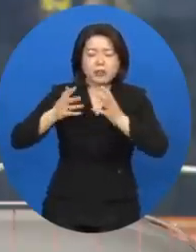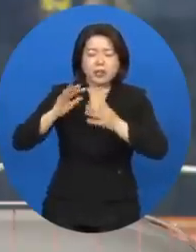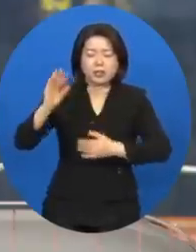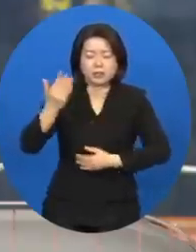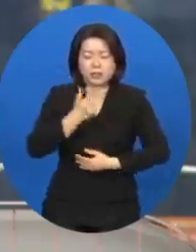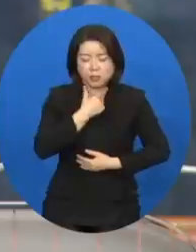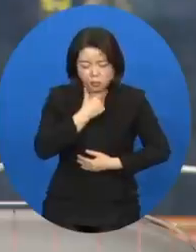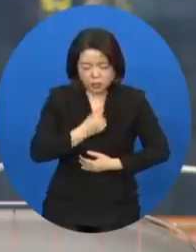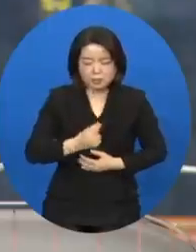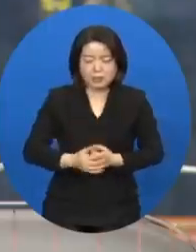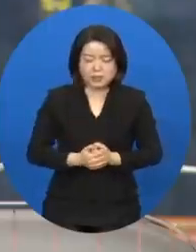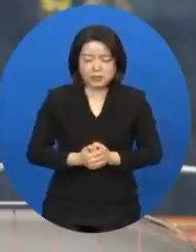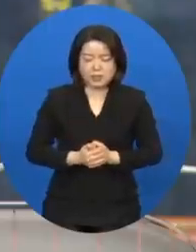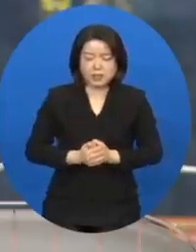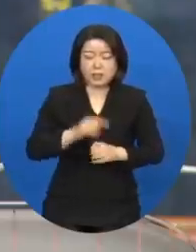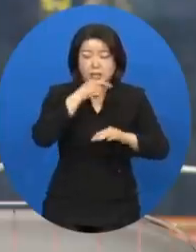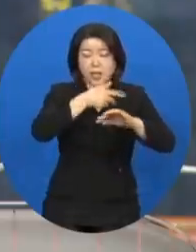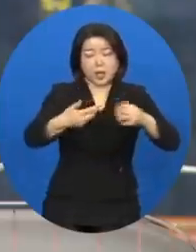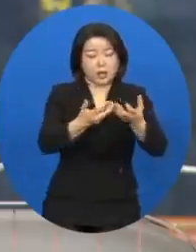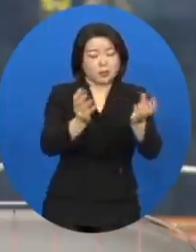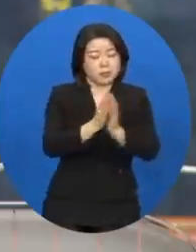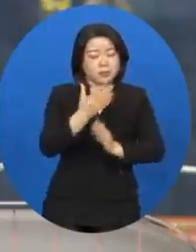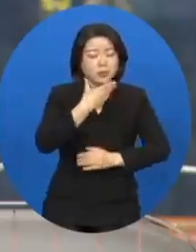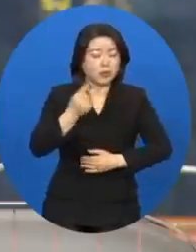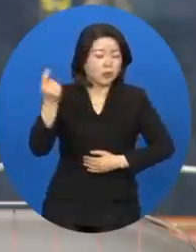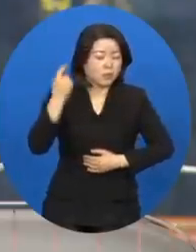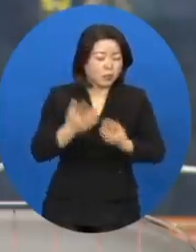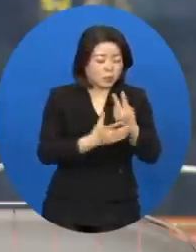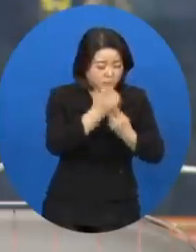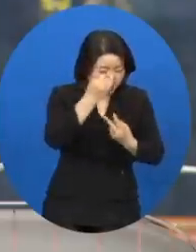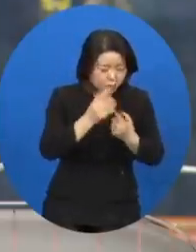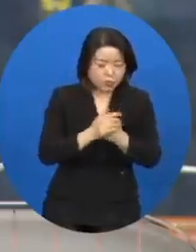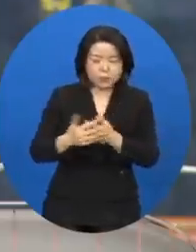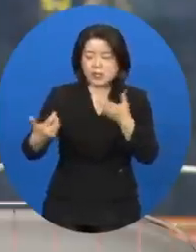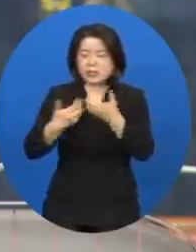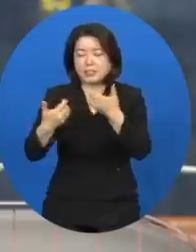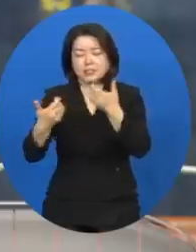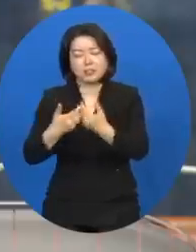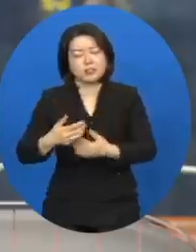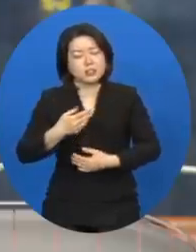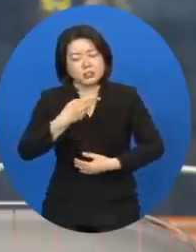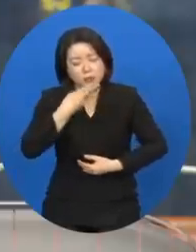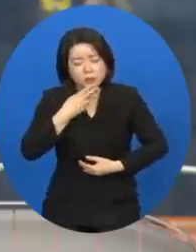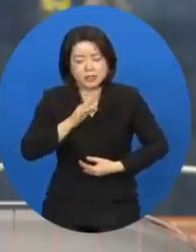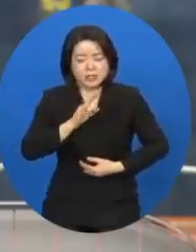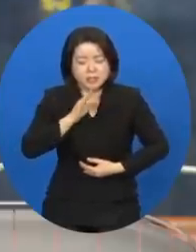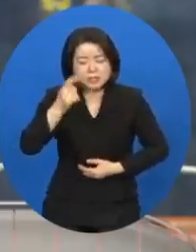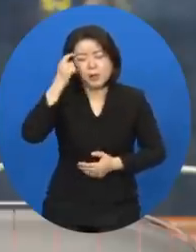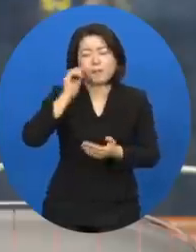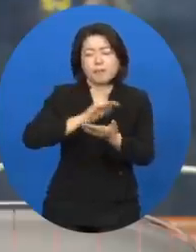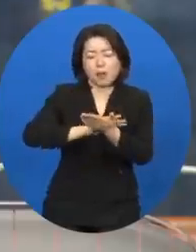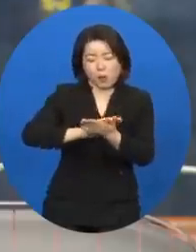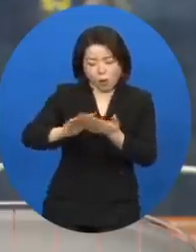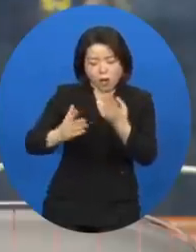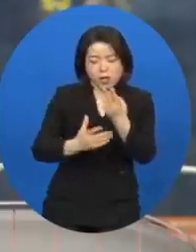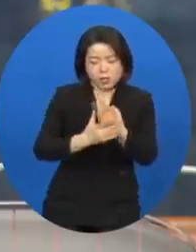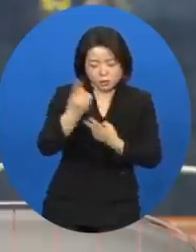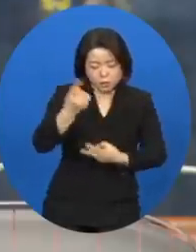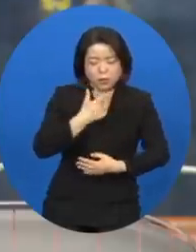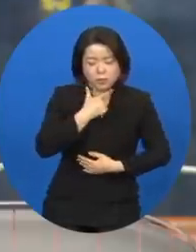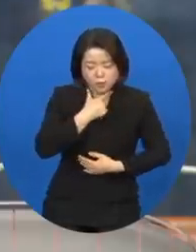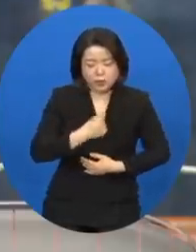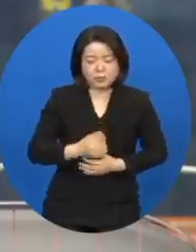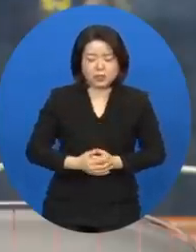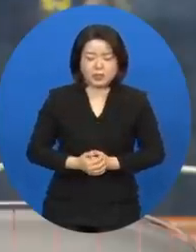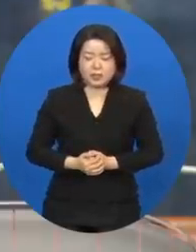원합니다. 민족이 복음으로 통일되고 전쟁 없는 정말 진정한 평화의 통일이 이루어지기